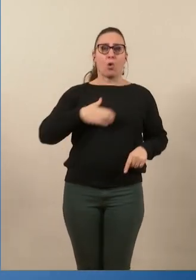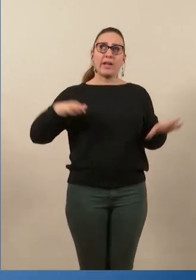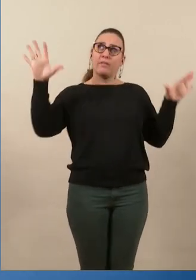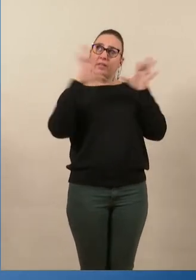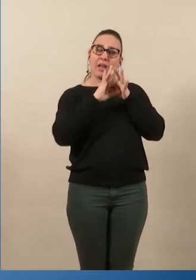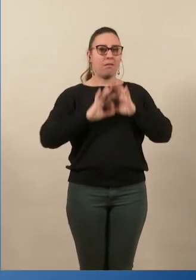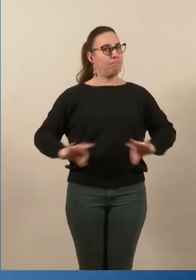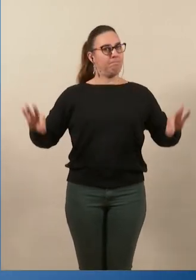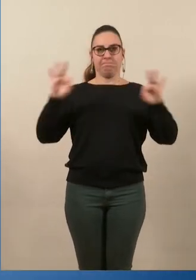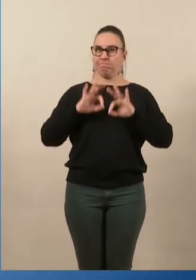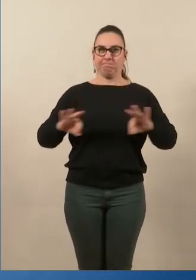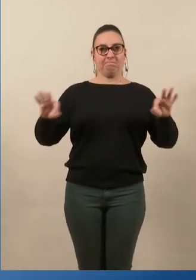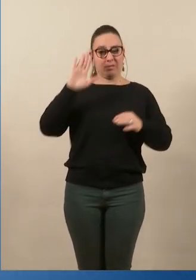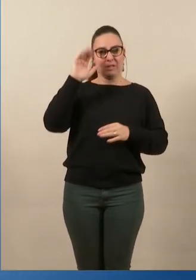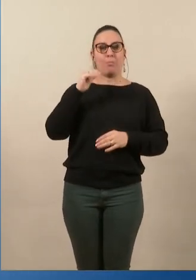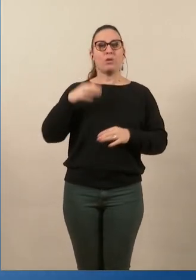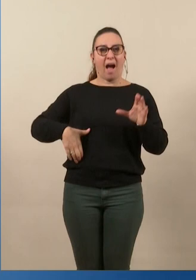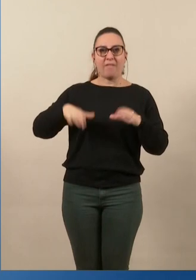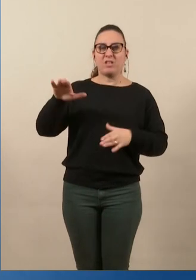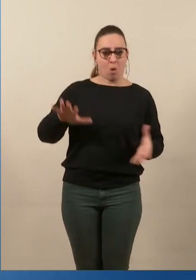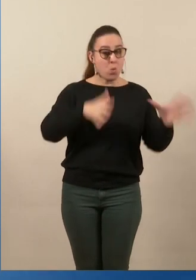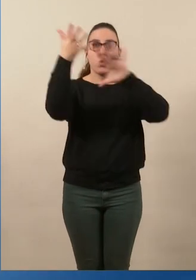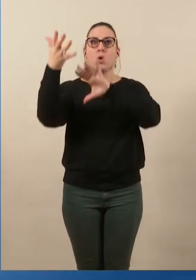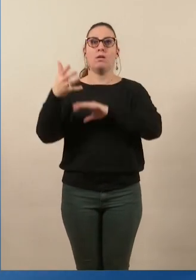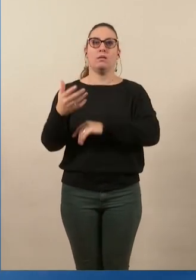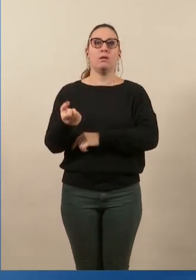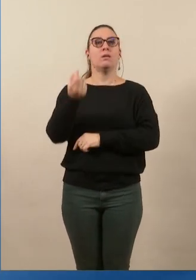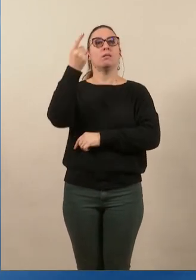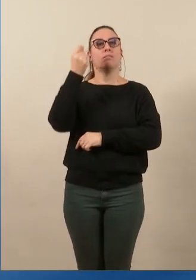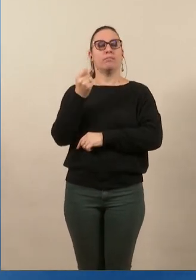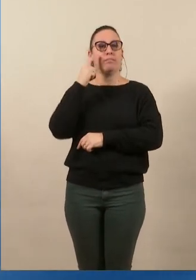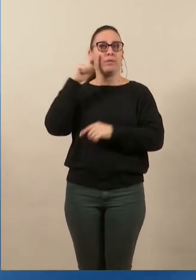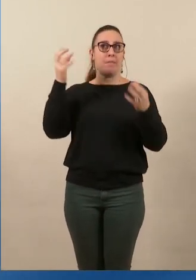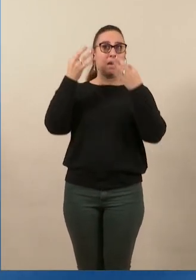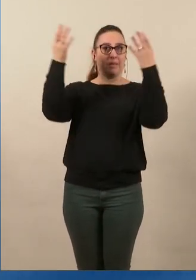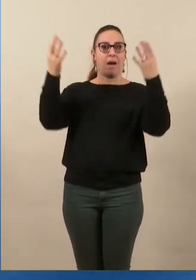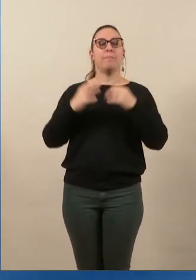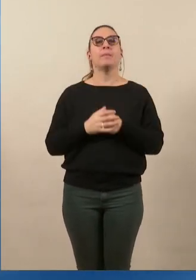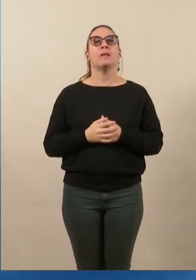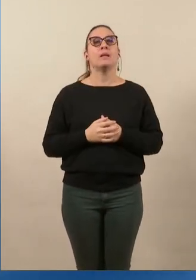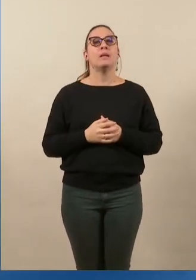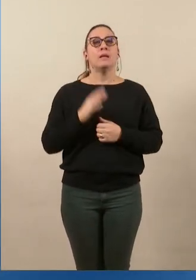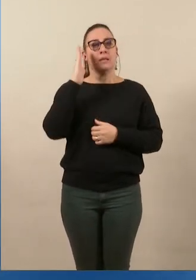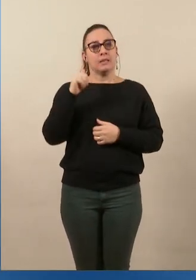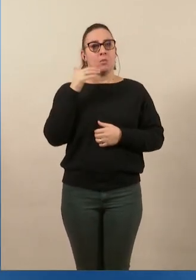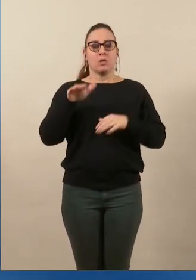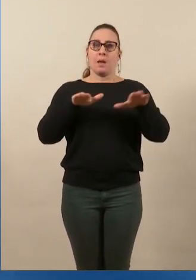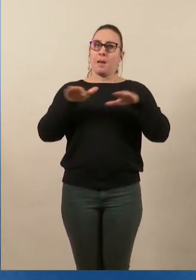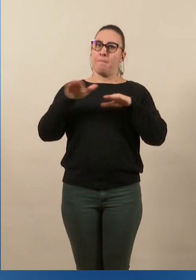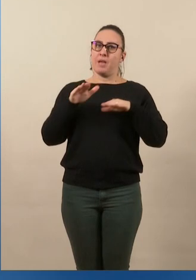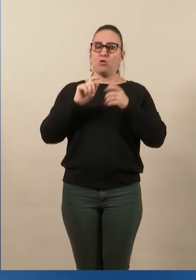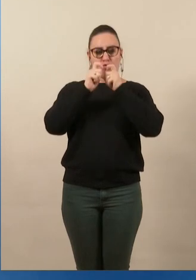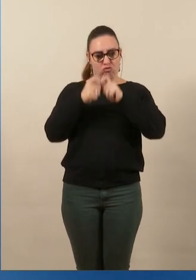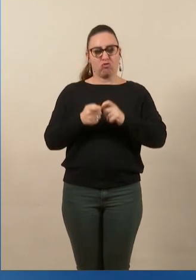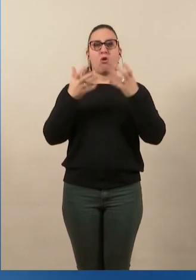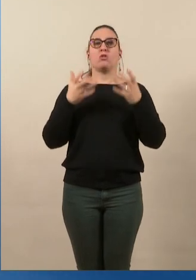moyens de faire face à l'accélération de l'investissement climat à l'échelle local nous appelons donc à une méthode renouvelée une vraie